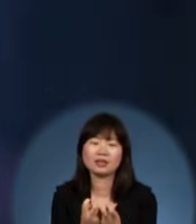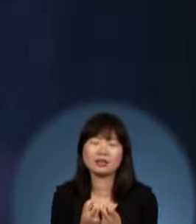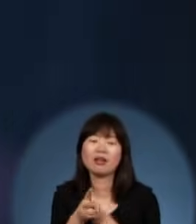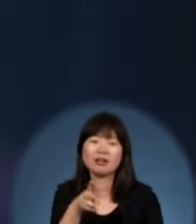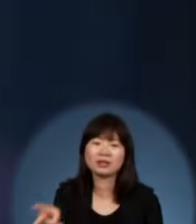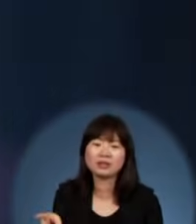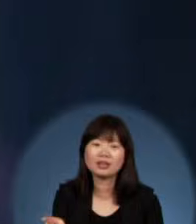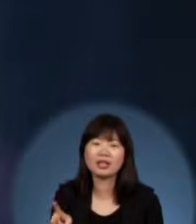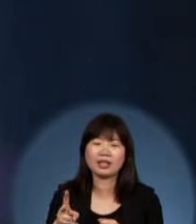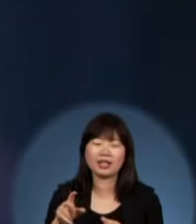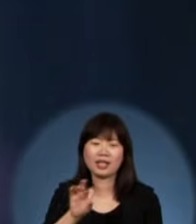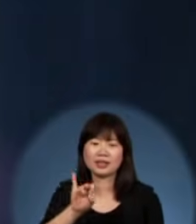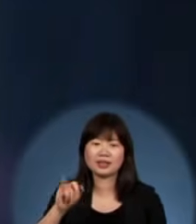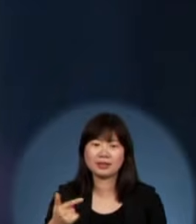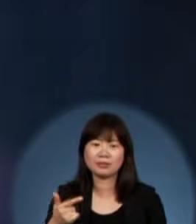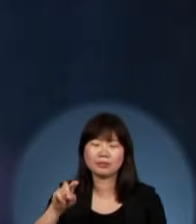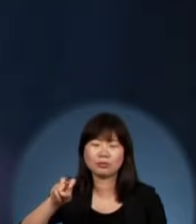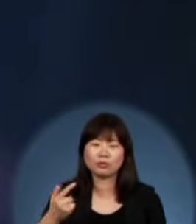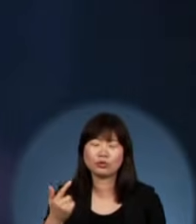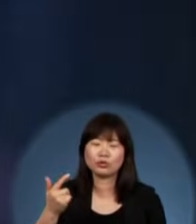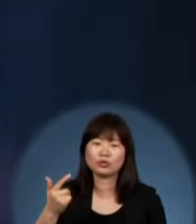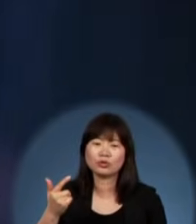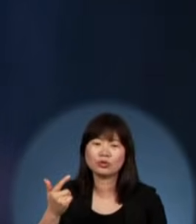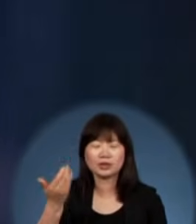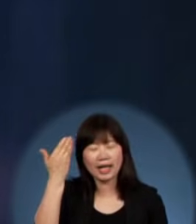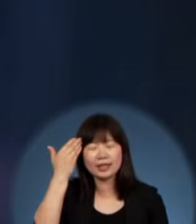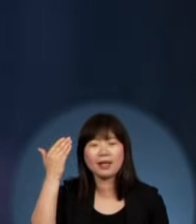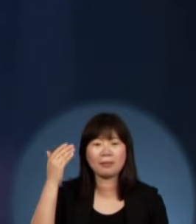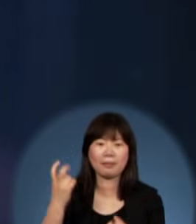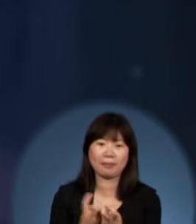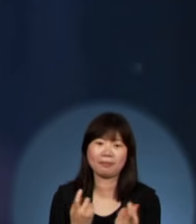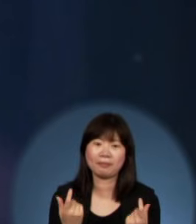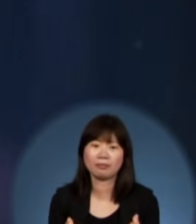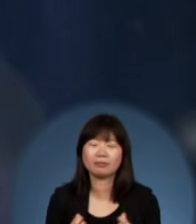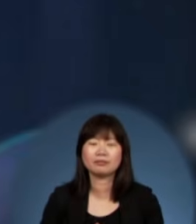그것이 바로 인문학의 방식이라는 것입니다